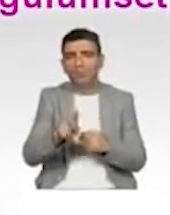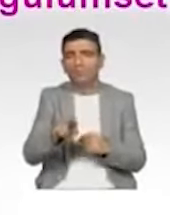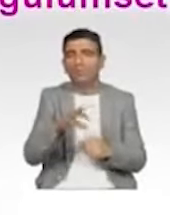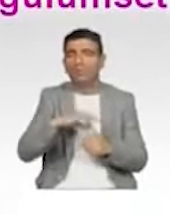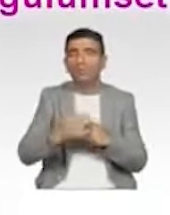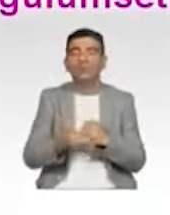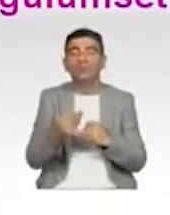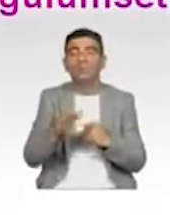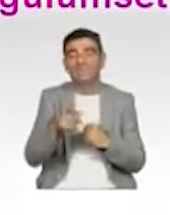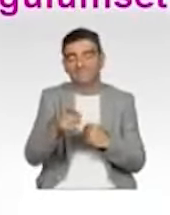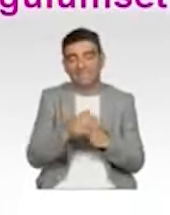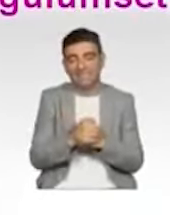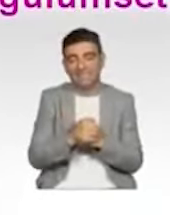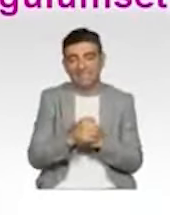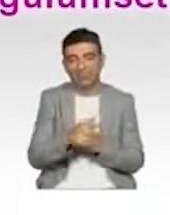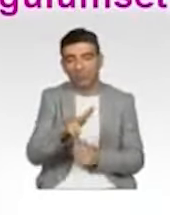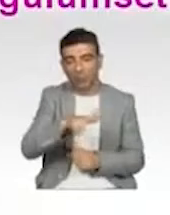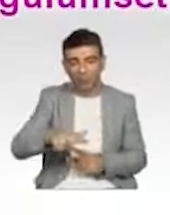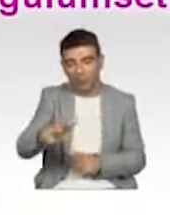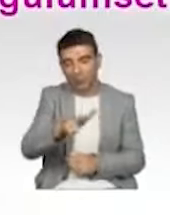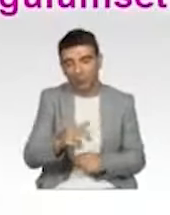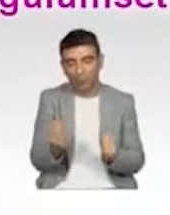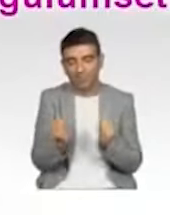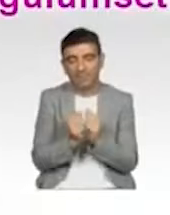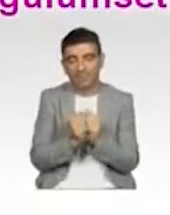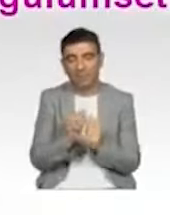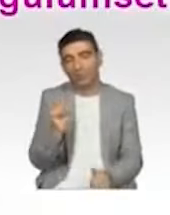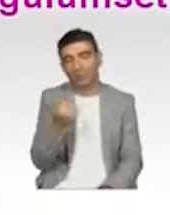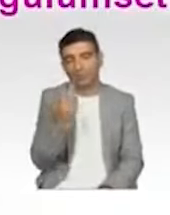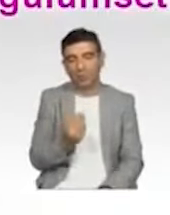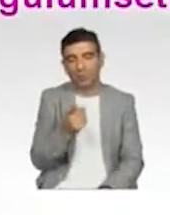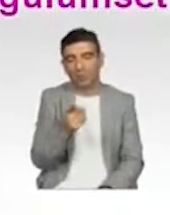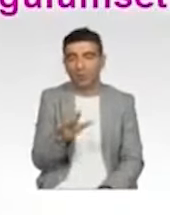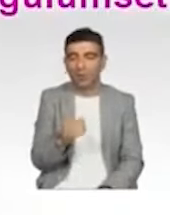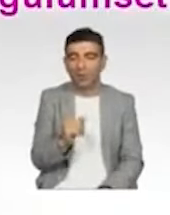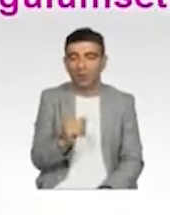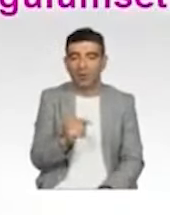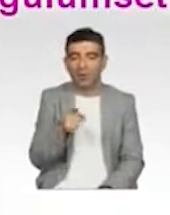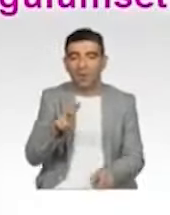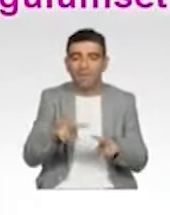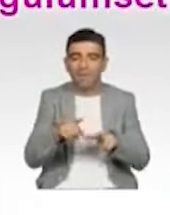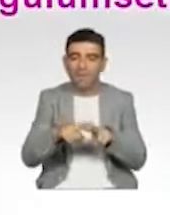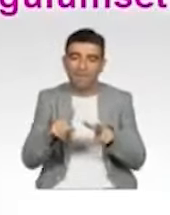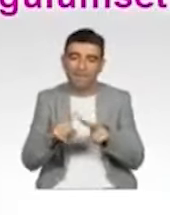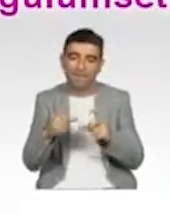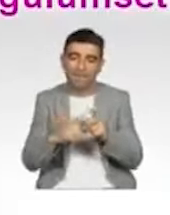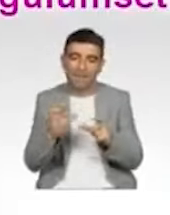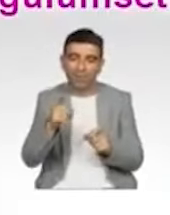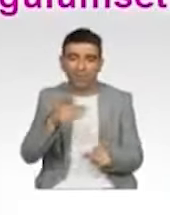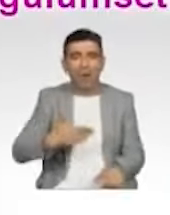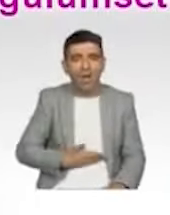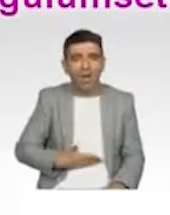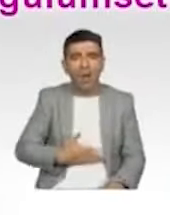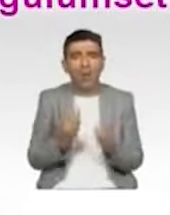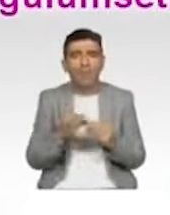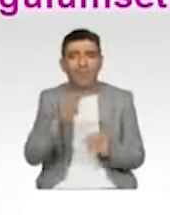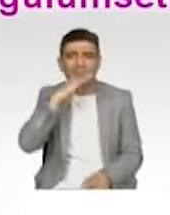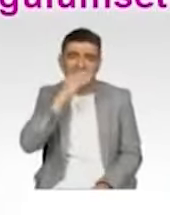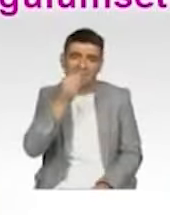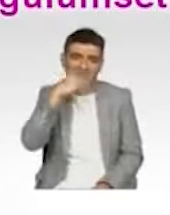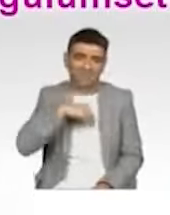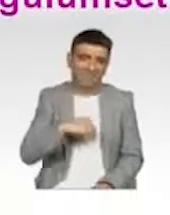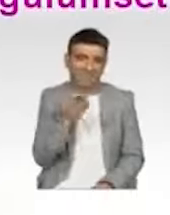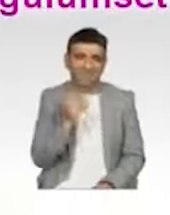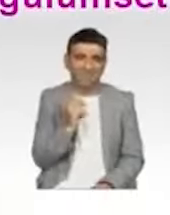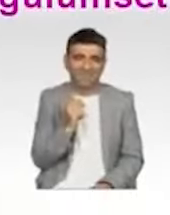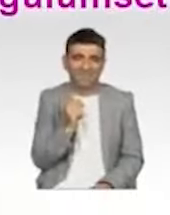değil. Kızartıyor. Böyle üçü bir arada alıyorsun. Müthiş oluyor. Bazı orada da mango. Aç kalırsın ya, burada çok aç kalmayız herhalde. Olmadı mısır yenir.